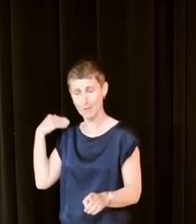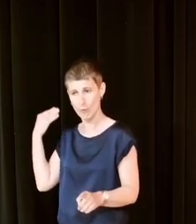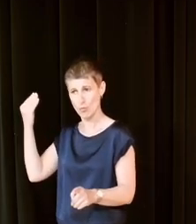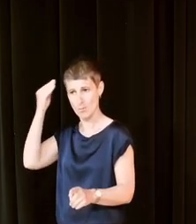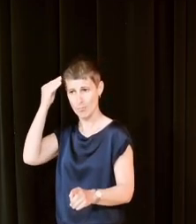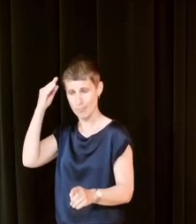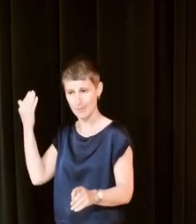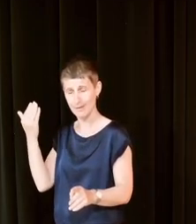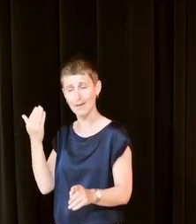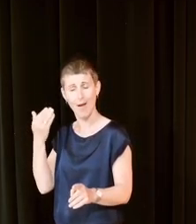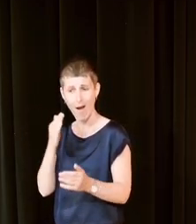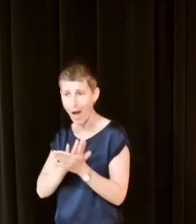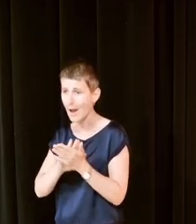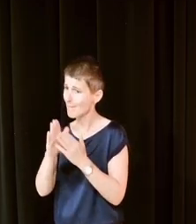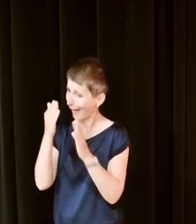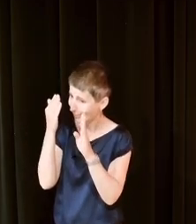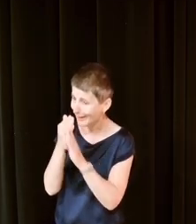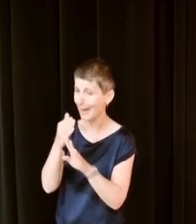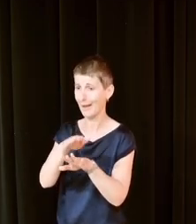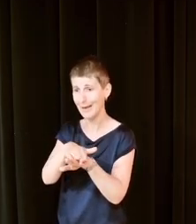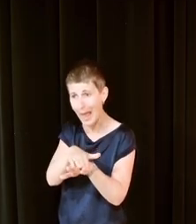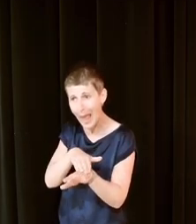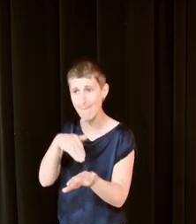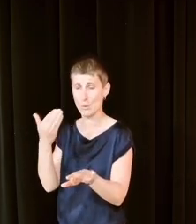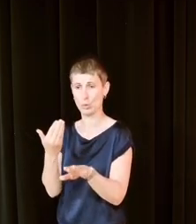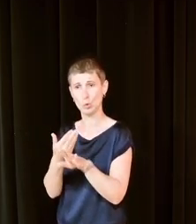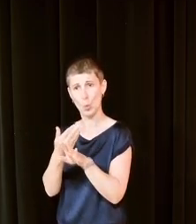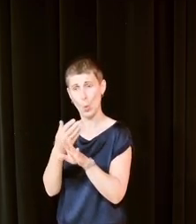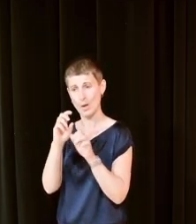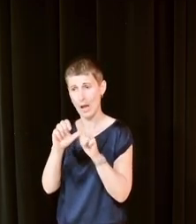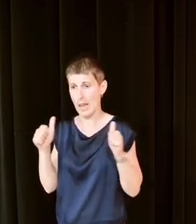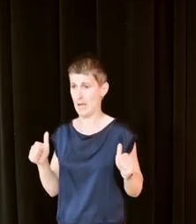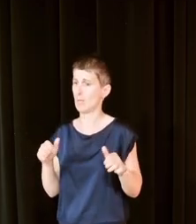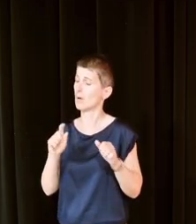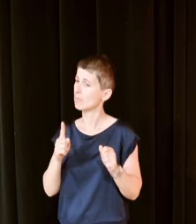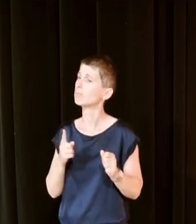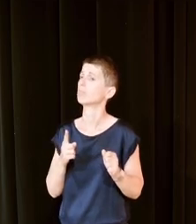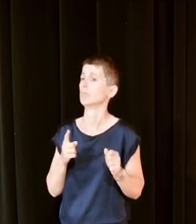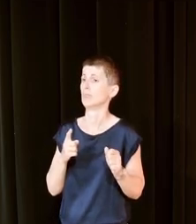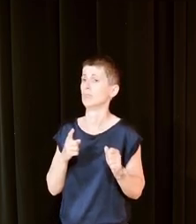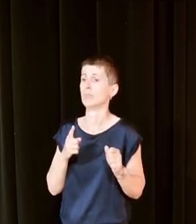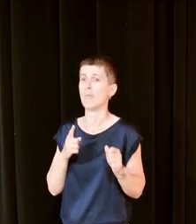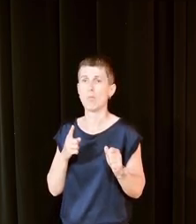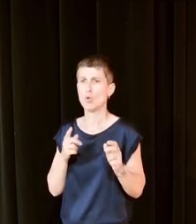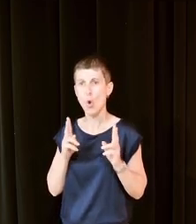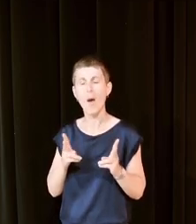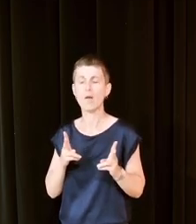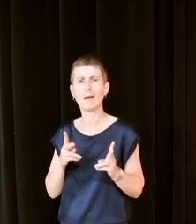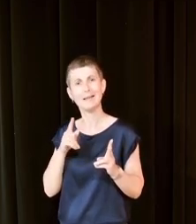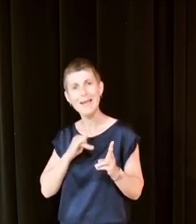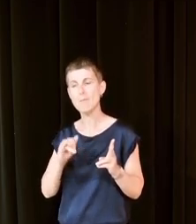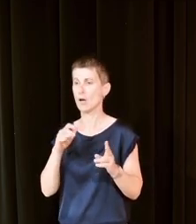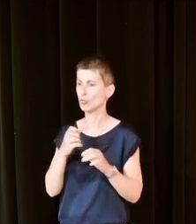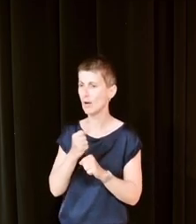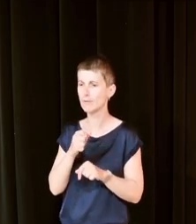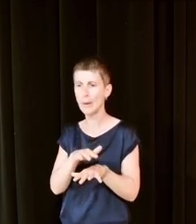wir unmittelbar ein Emotionserleben, das kann sehr unterschiedlich sein, aber wir bleiben in der Regel nicht unberührt davon. Und es geht